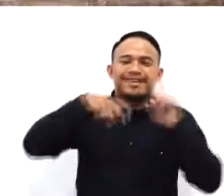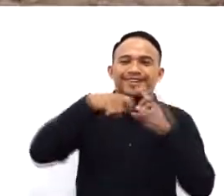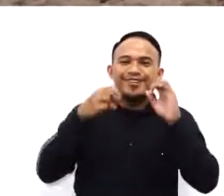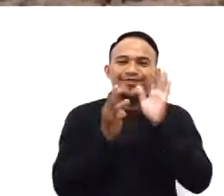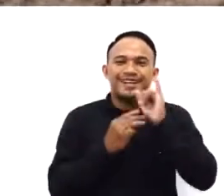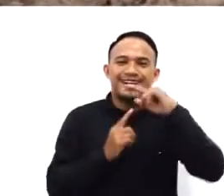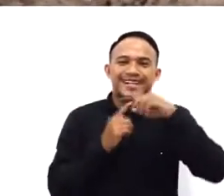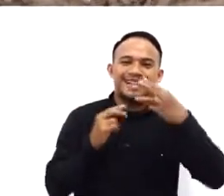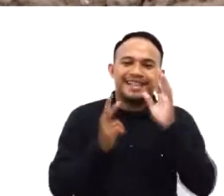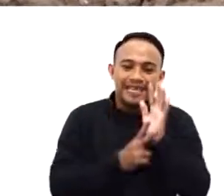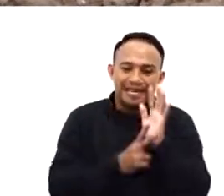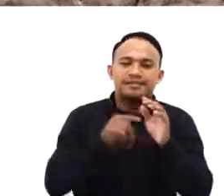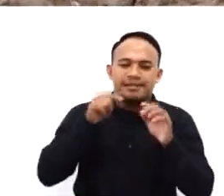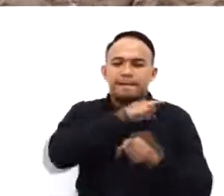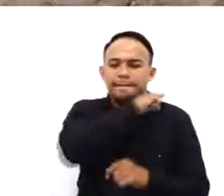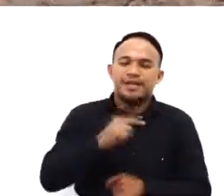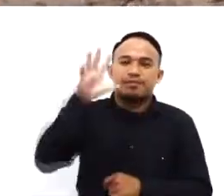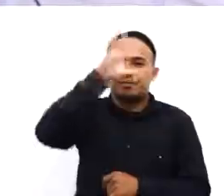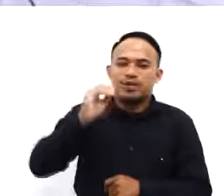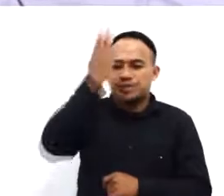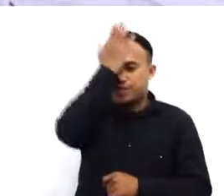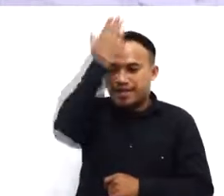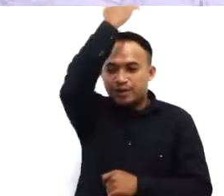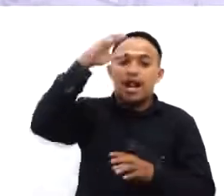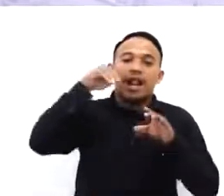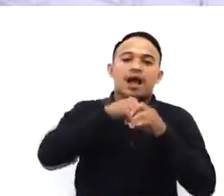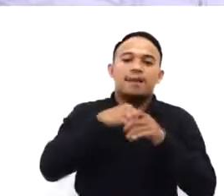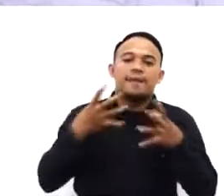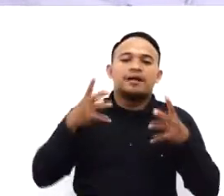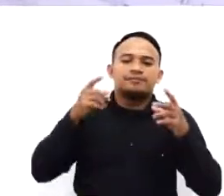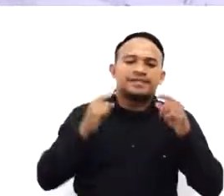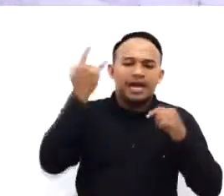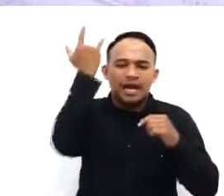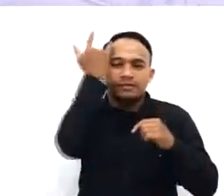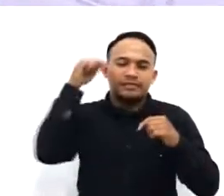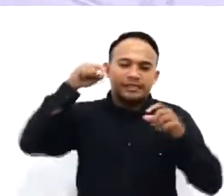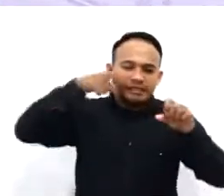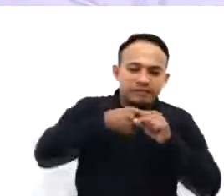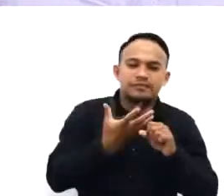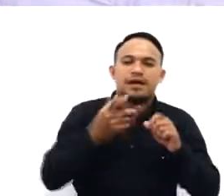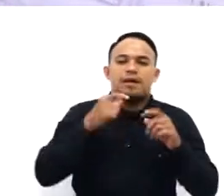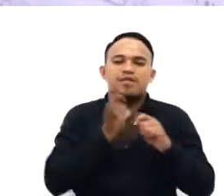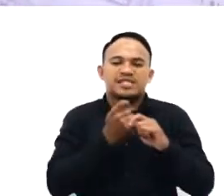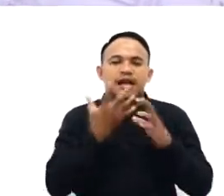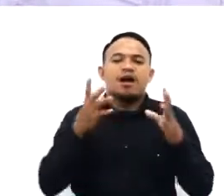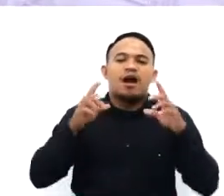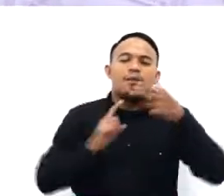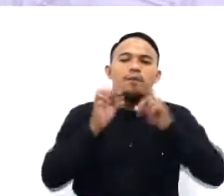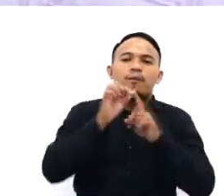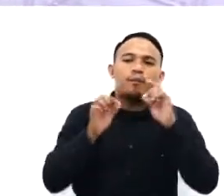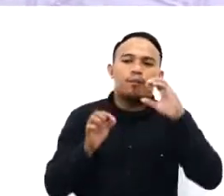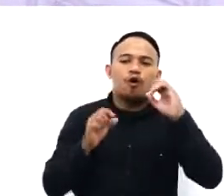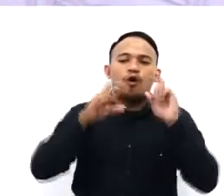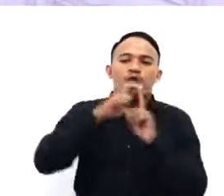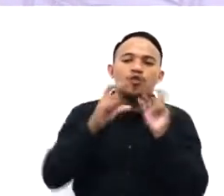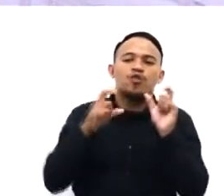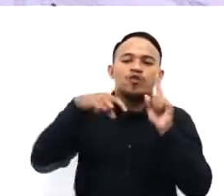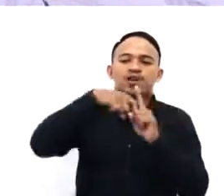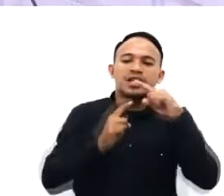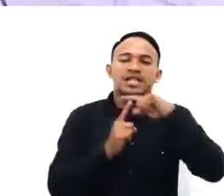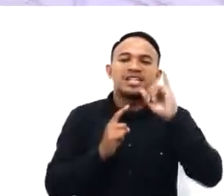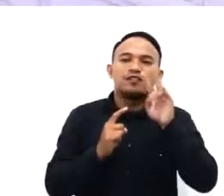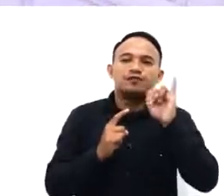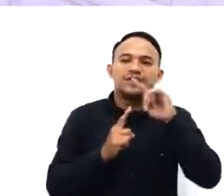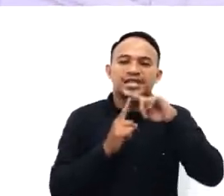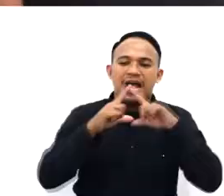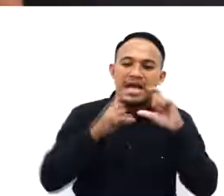meningkatnya kesejahteraan petani. Dari laporan pihak pelaksana, sebanyak 70 pekerja diturunkan